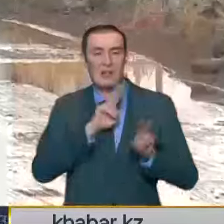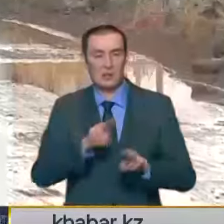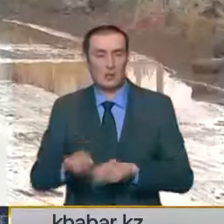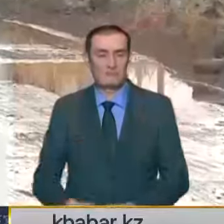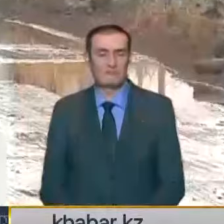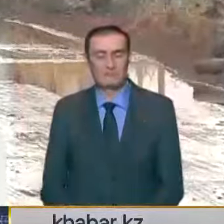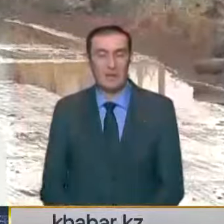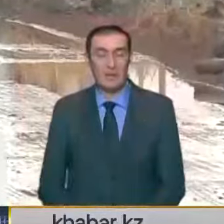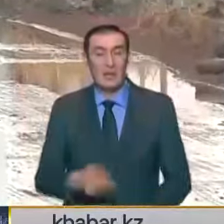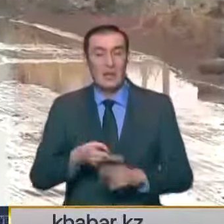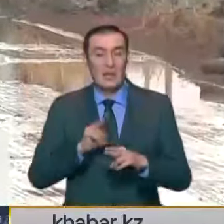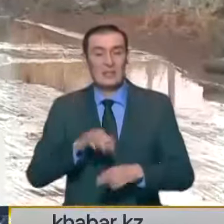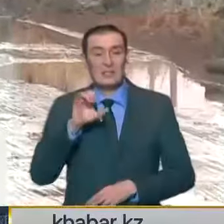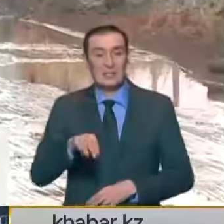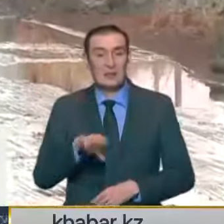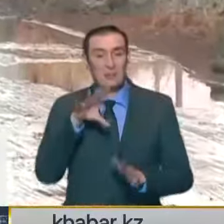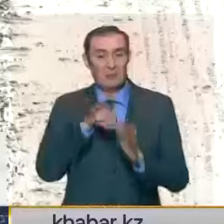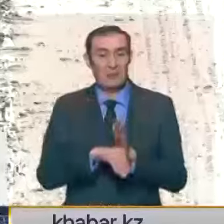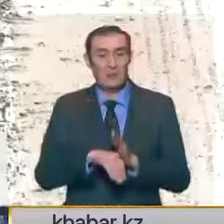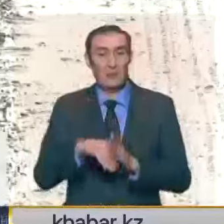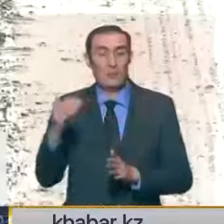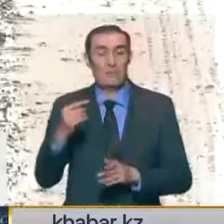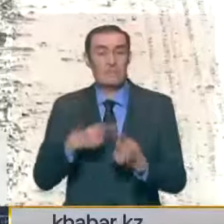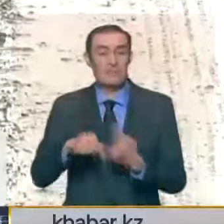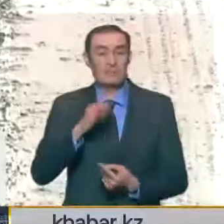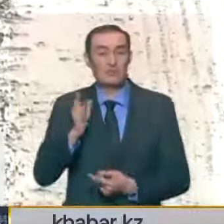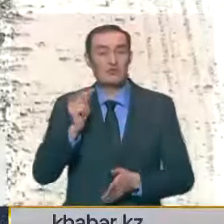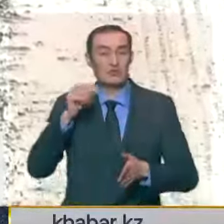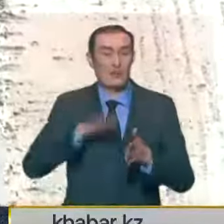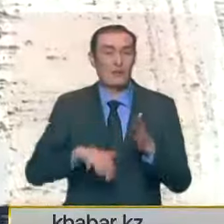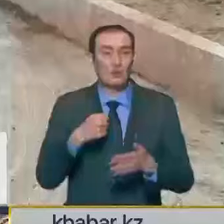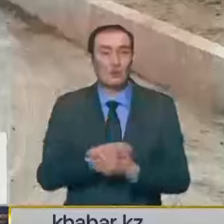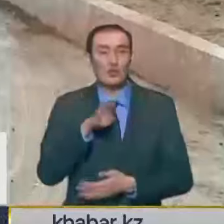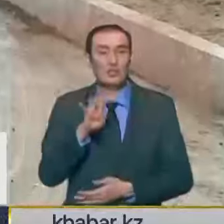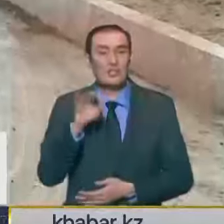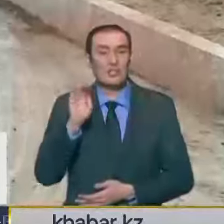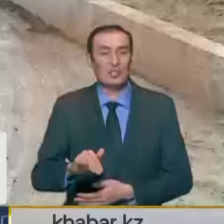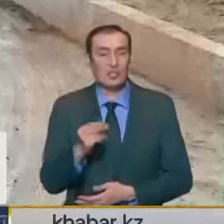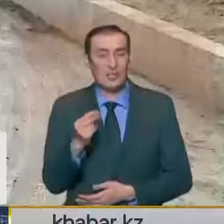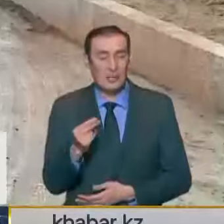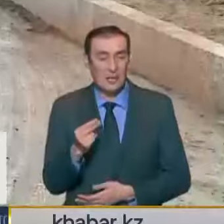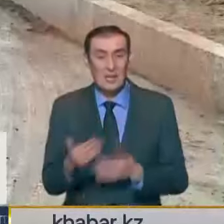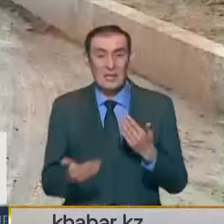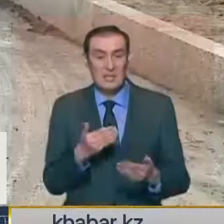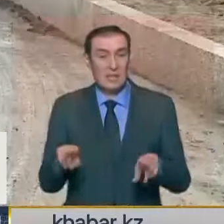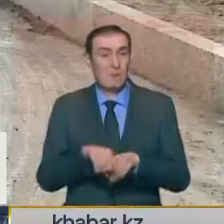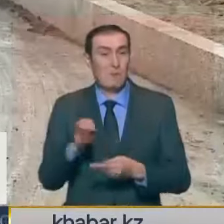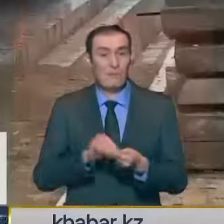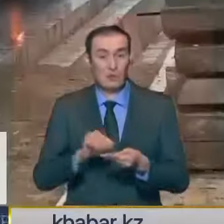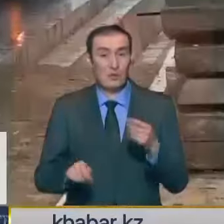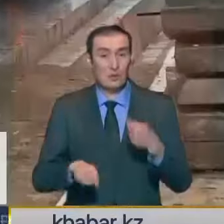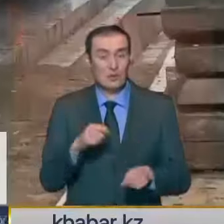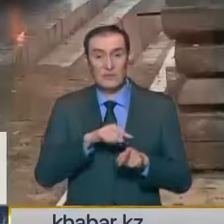надзора эта статья предполагает субъектам среднего бизнеса штраф до 400000 те в случае повторного